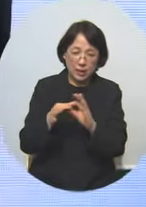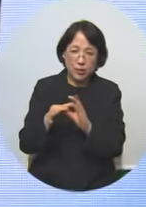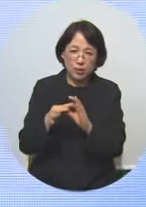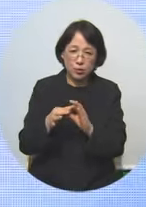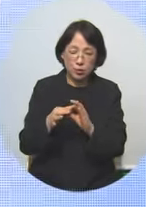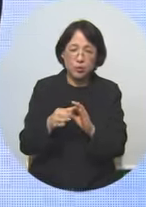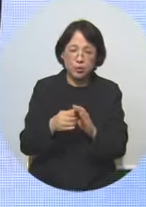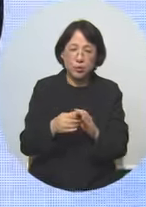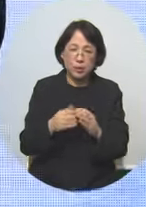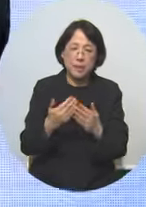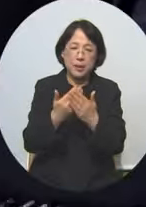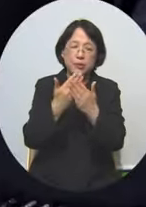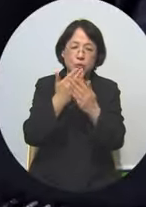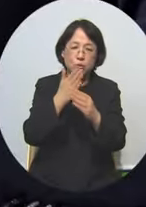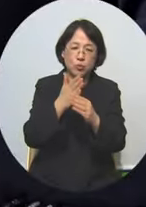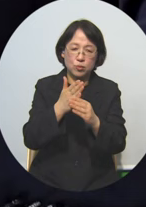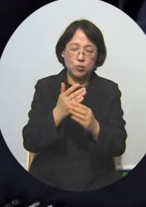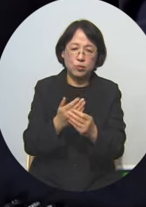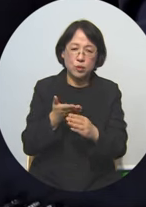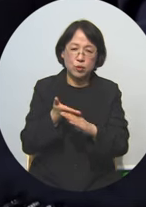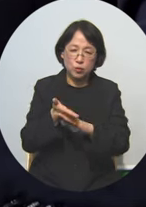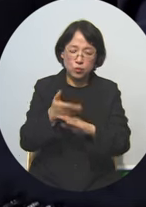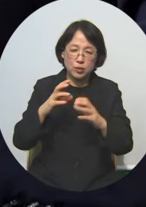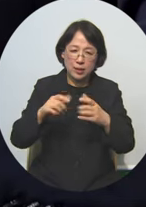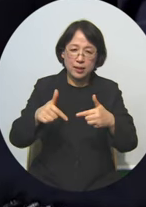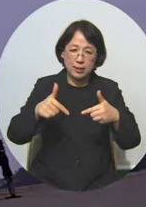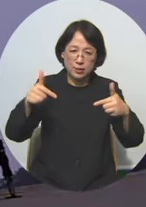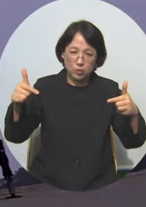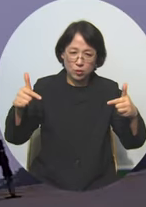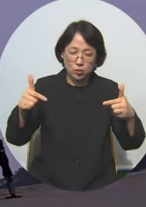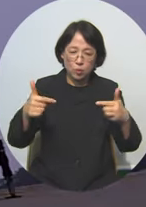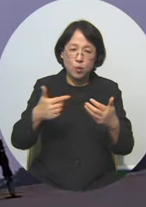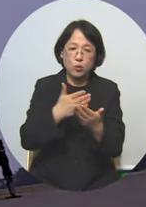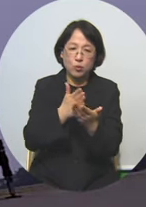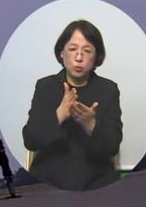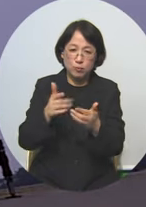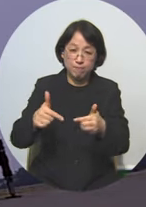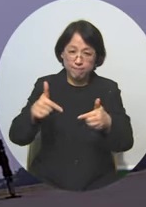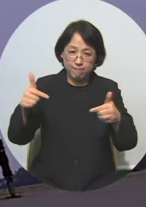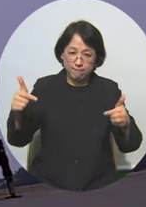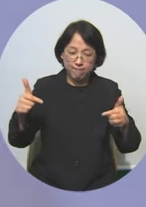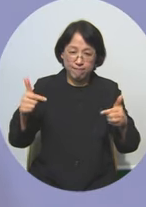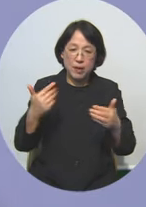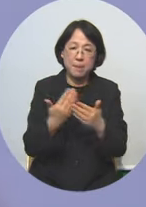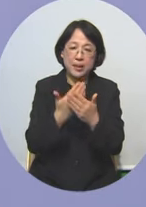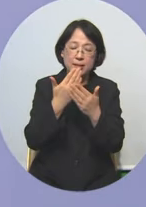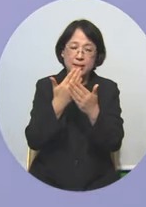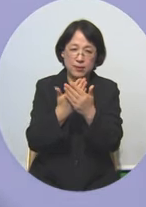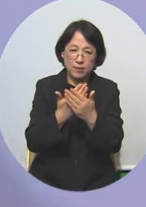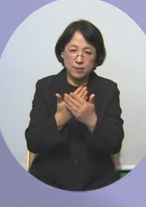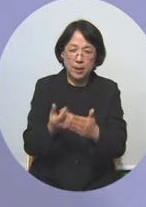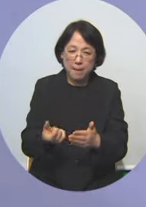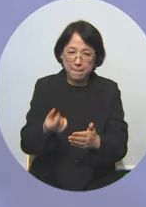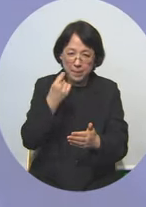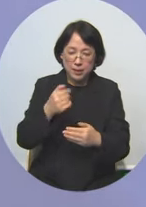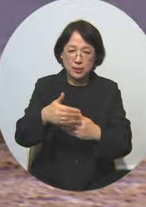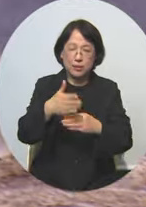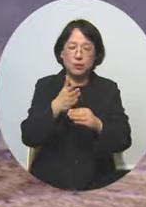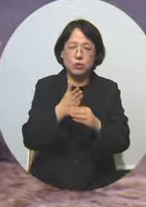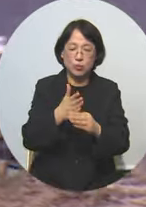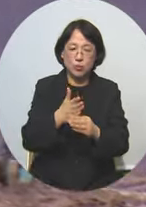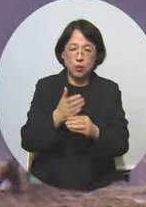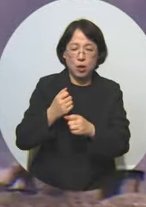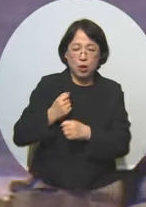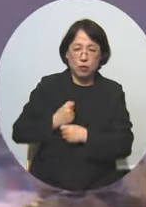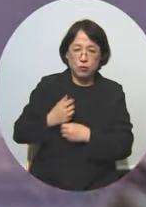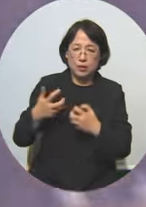대상국은 12개국으로 늘었고 수출 무기도 다변화하는 등 질적 성장도 빠르게 이뤄지고 있습니다. 정부가 방산